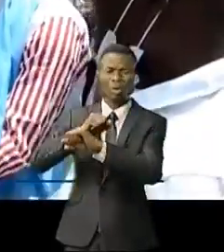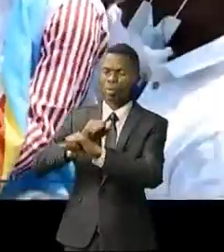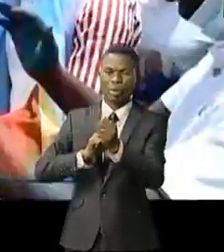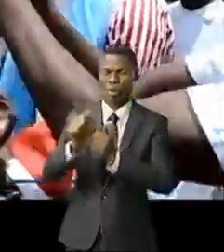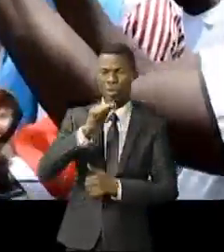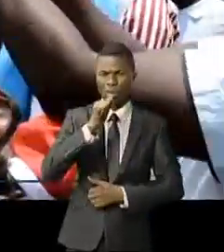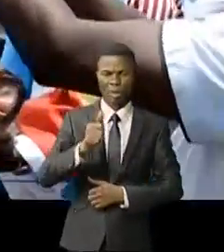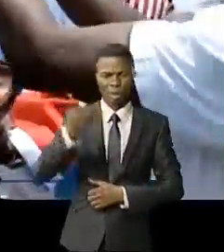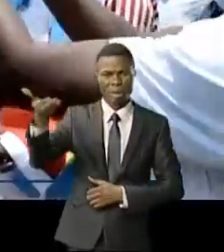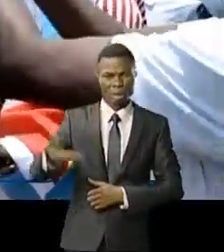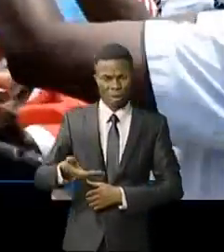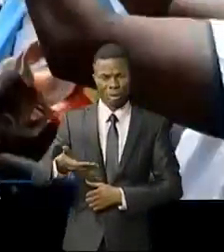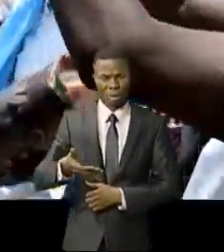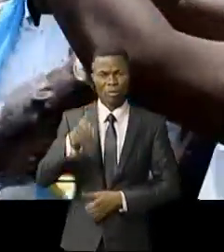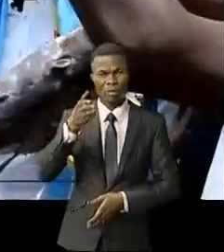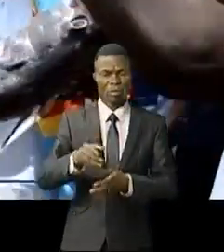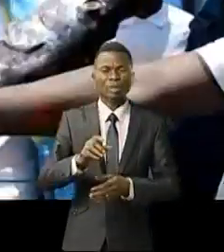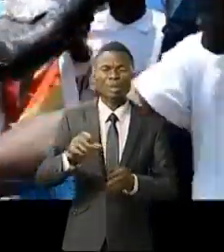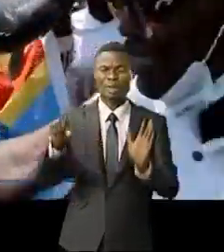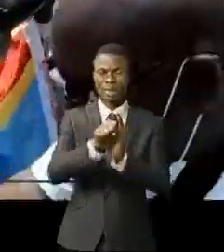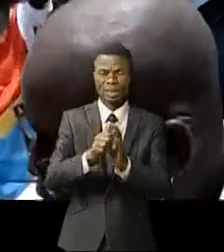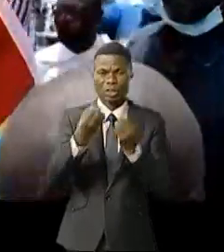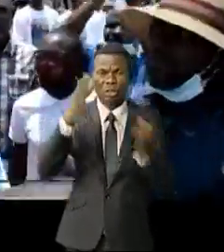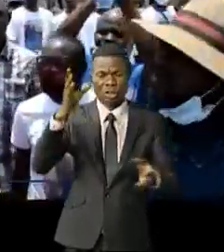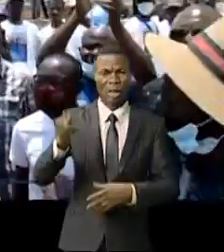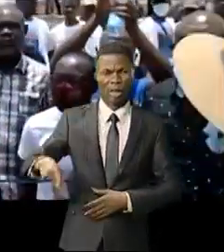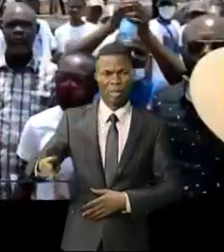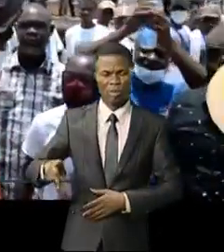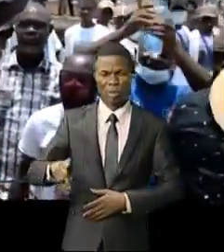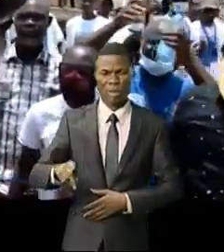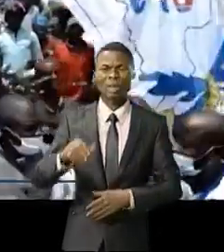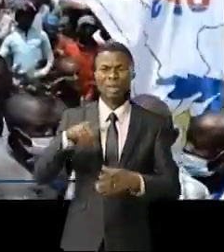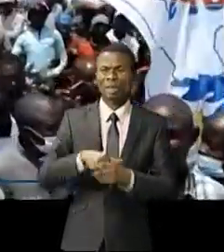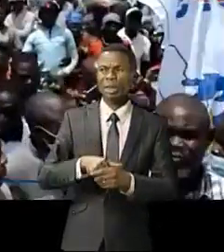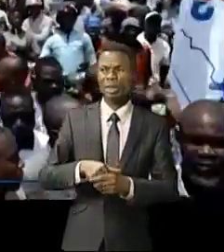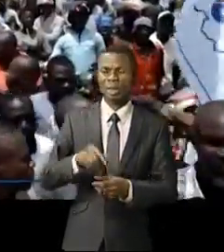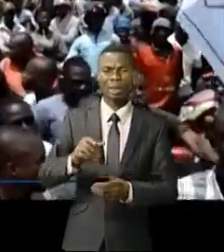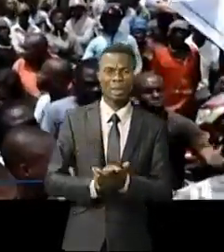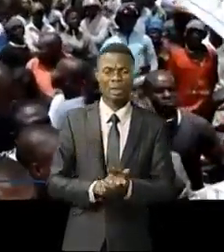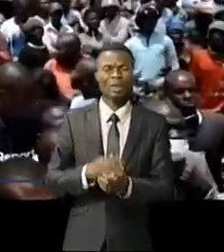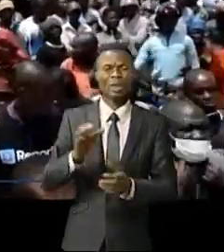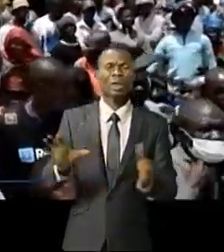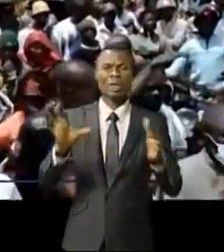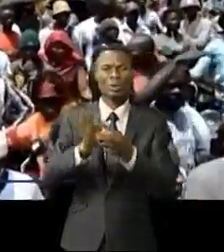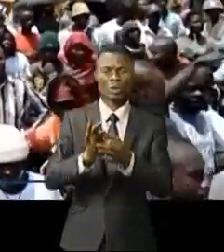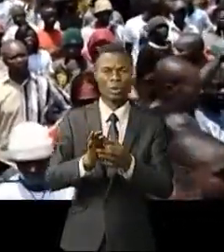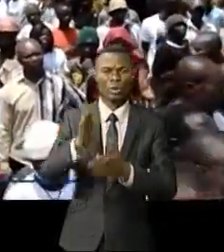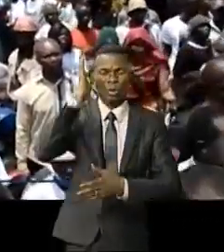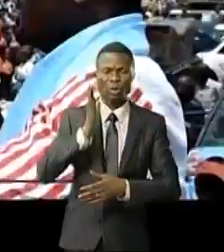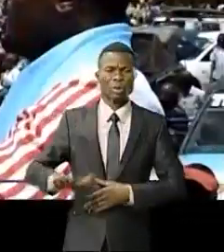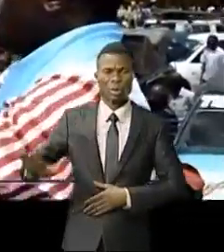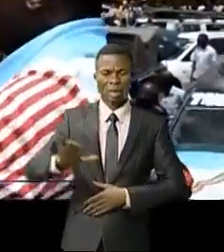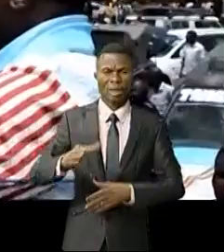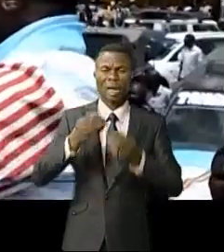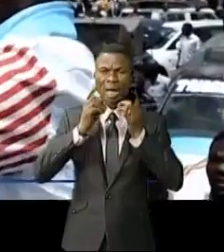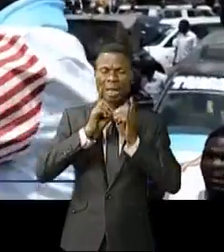reçu le long du parcours un symbolique de la richesse de Kalemi à bord du lac Tanganyika. Ce cadre de l'Union sacrée de la nation s'est adressé à